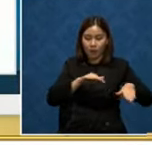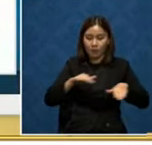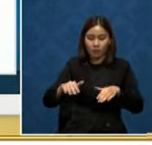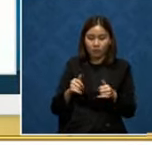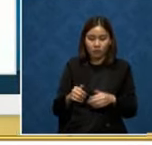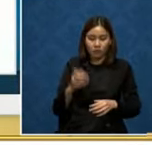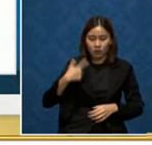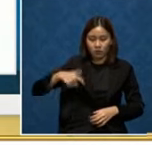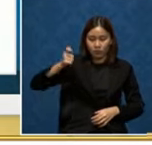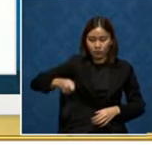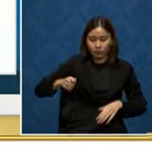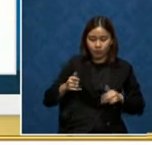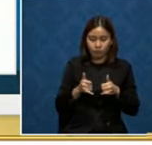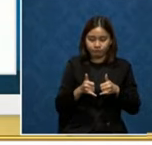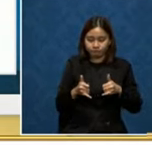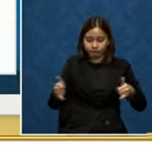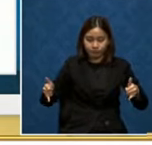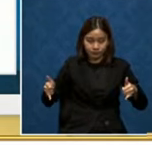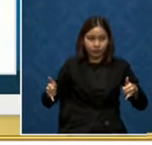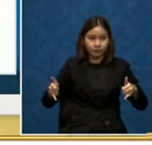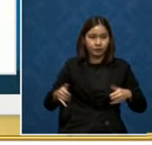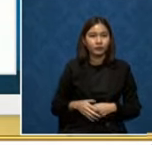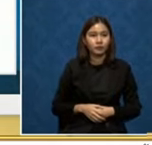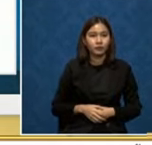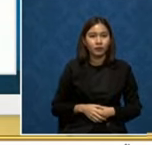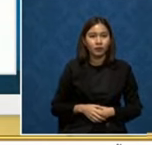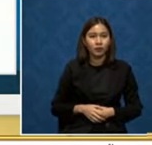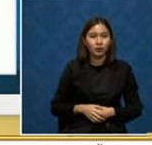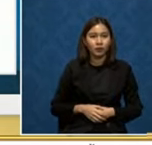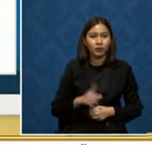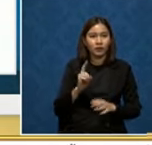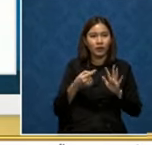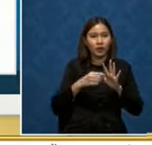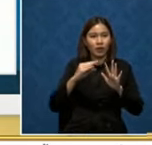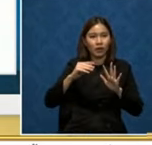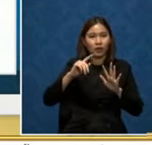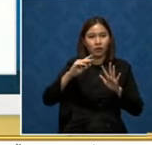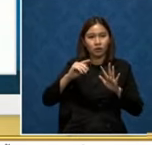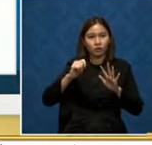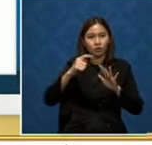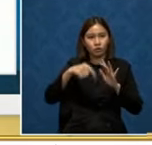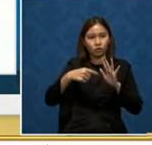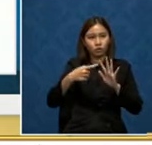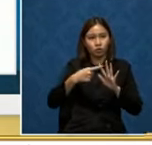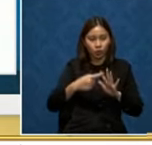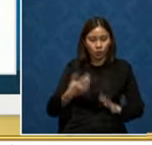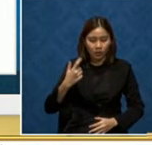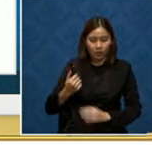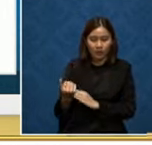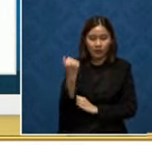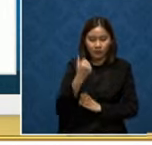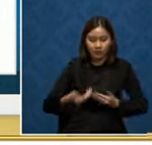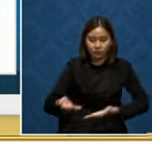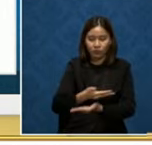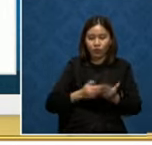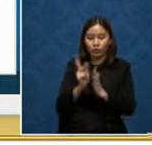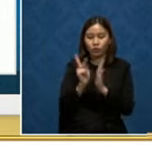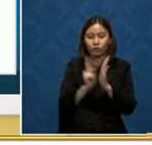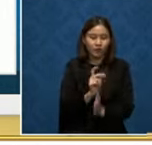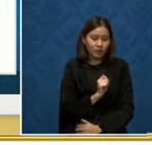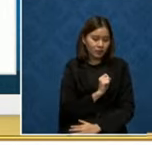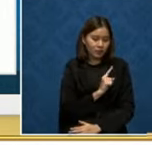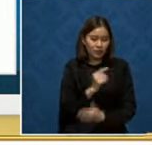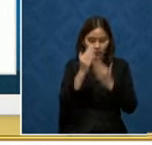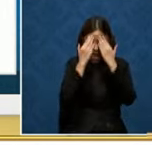พพิภาคศาและในวัค 2.่าให้ดาโตยุทีธรรมมีอำนาจที่วิธษายข้อขาดกฎหมายอิัลาม